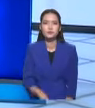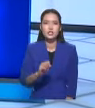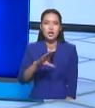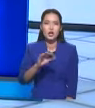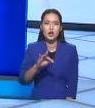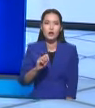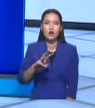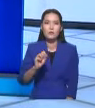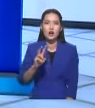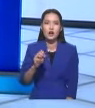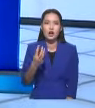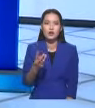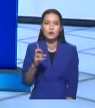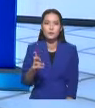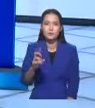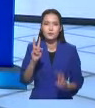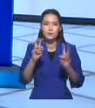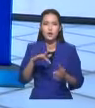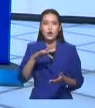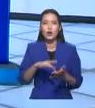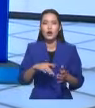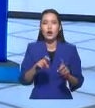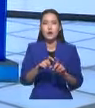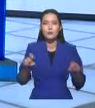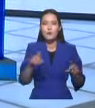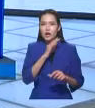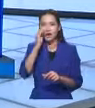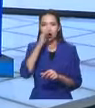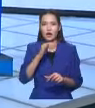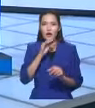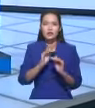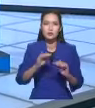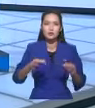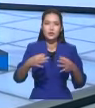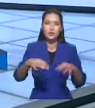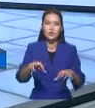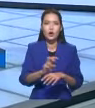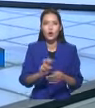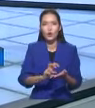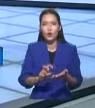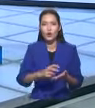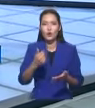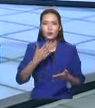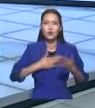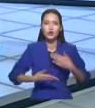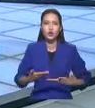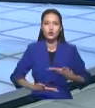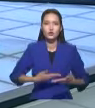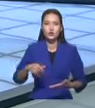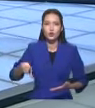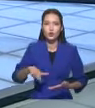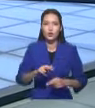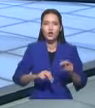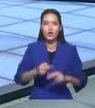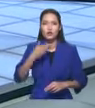Атыраудағы Мақаш Бекмұхамбетов атындағы орта мектеп ата-аналары балаларын сабаққа жіберуге қорқып отыр. Олар жаяу жүргіншілер жолын салуды